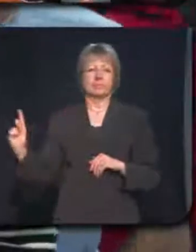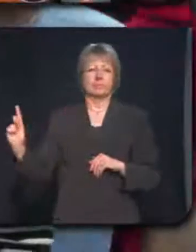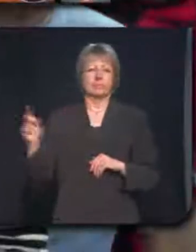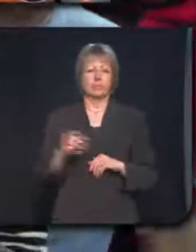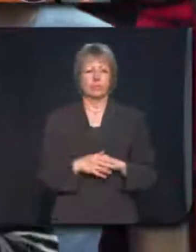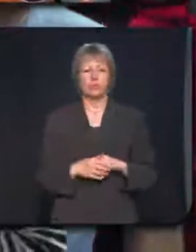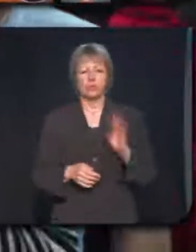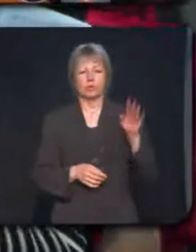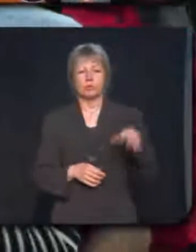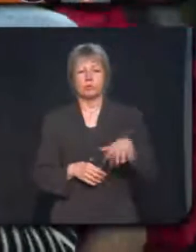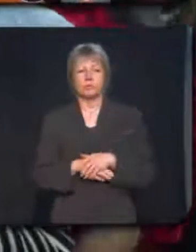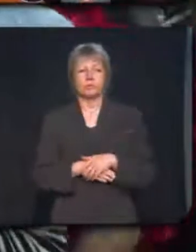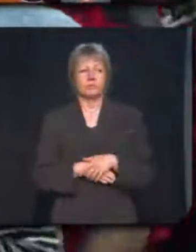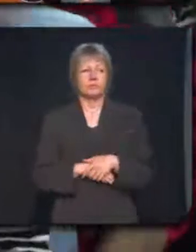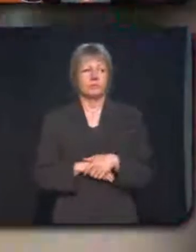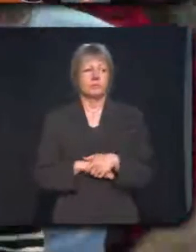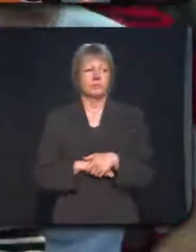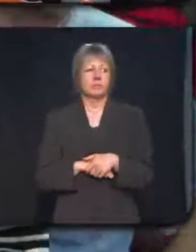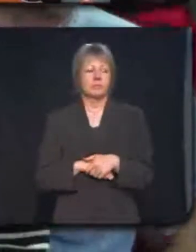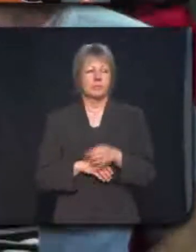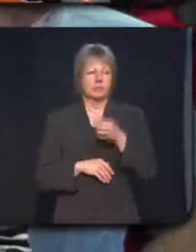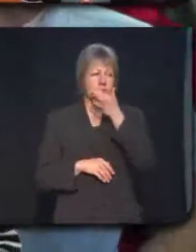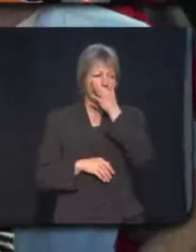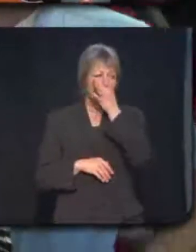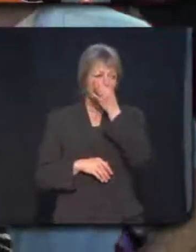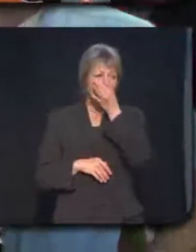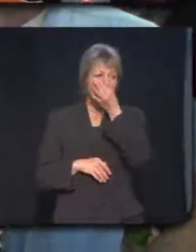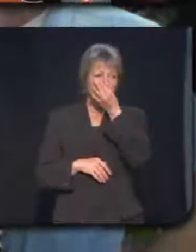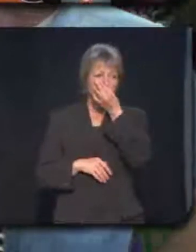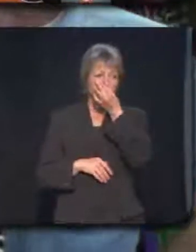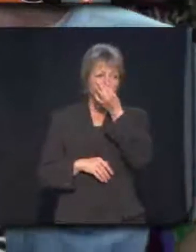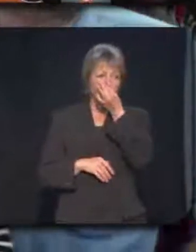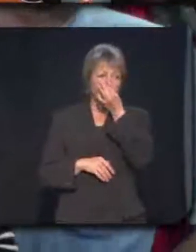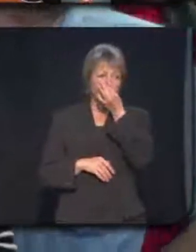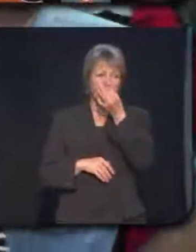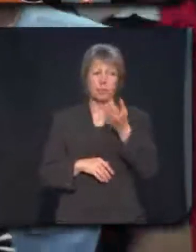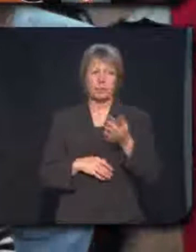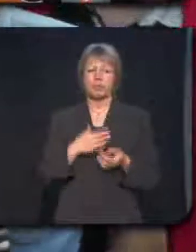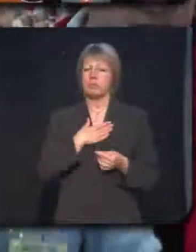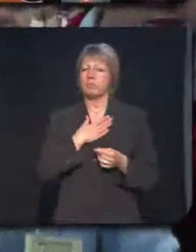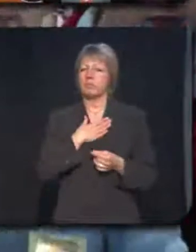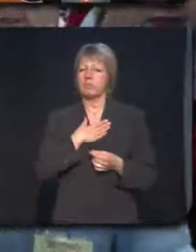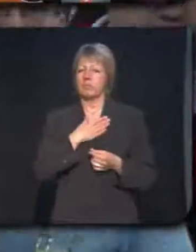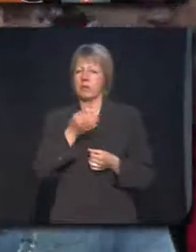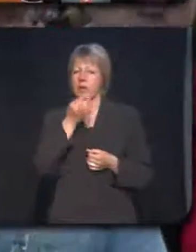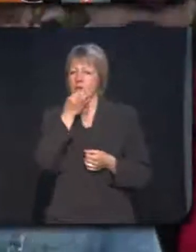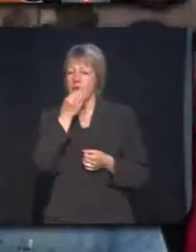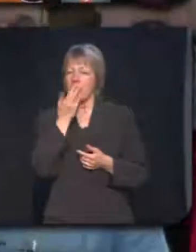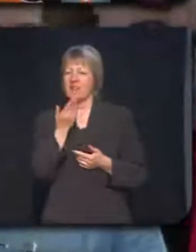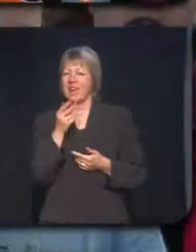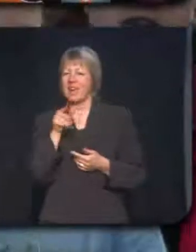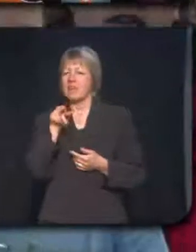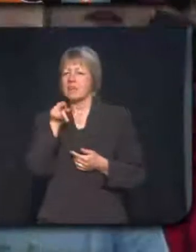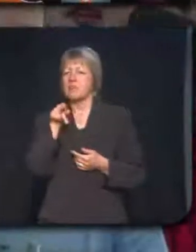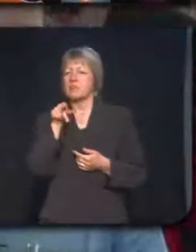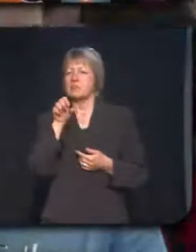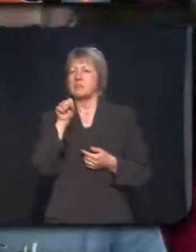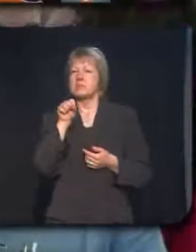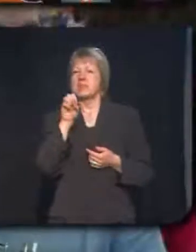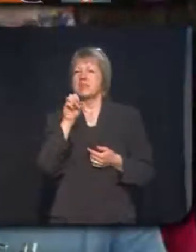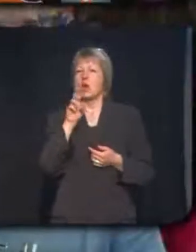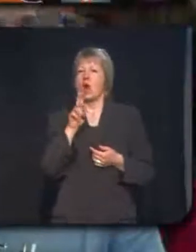macht nichts ja ich habe noch mal eine Frage zu den Pseudonym Abstimmungen